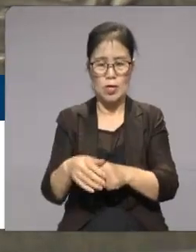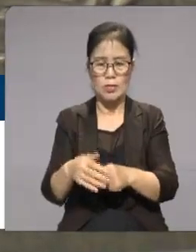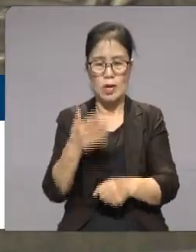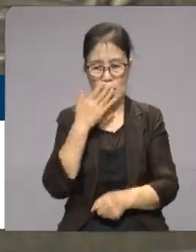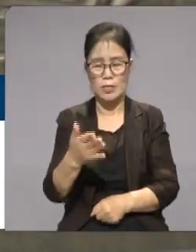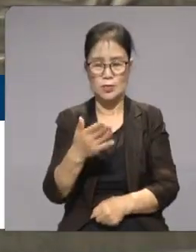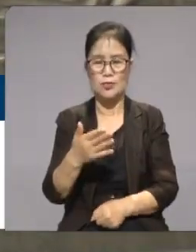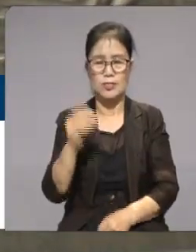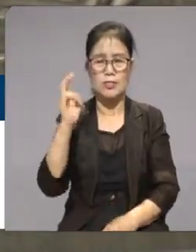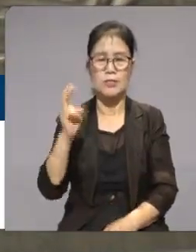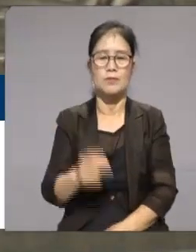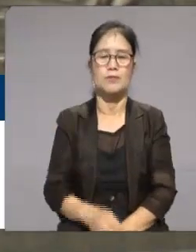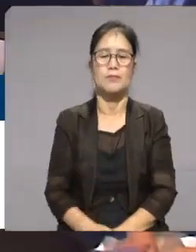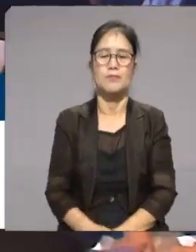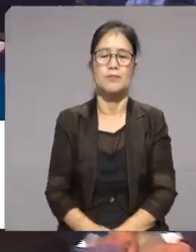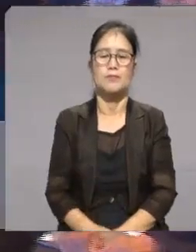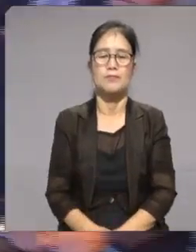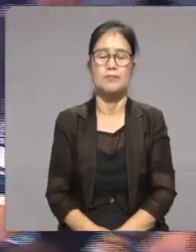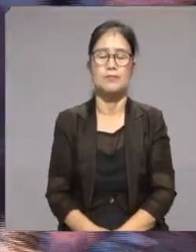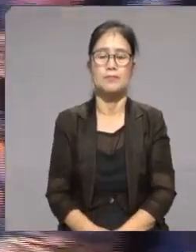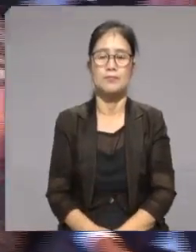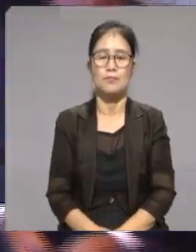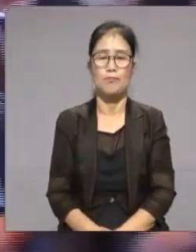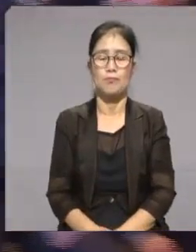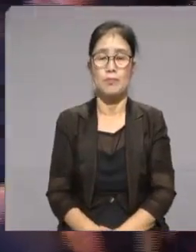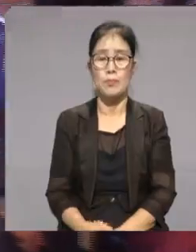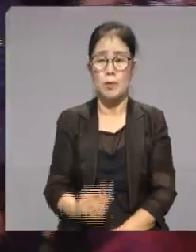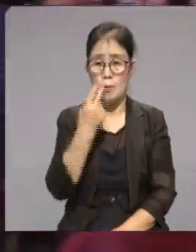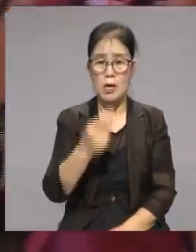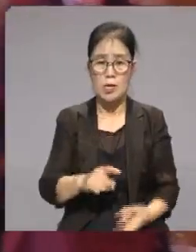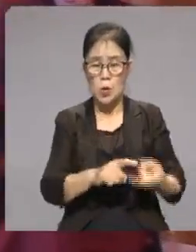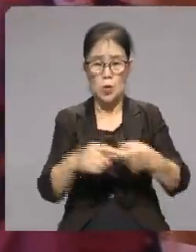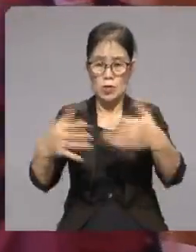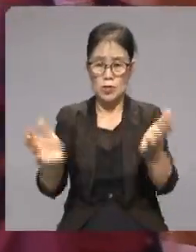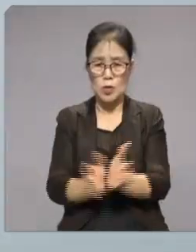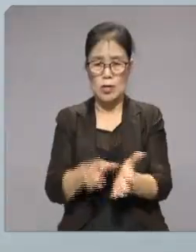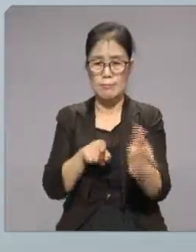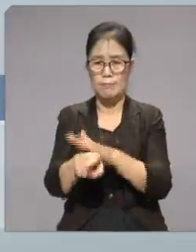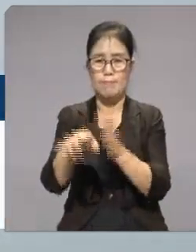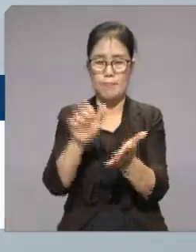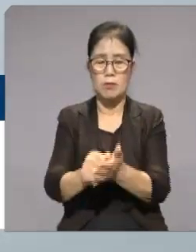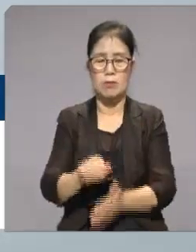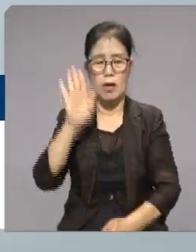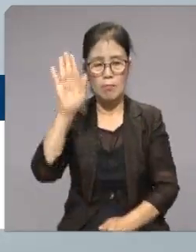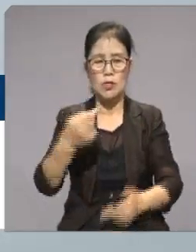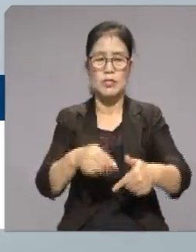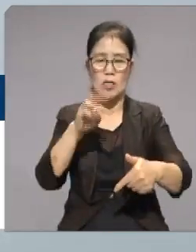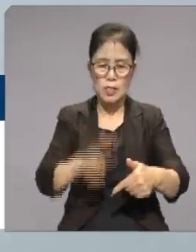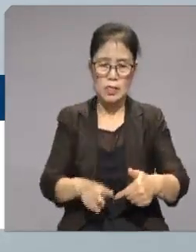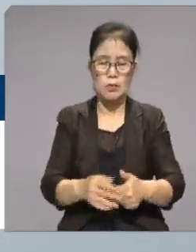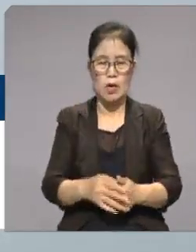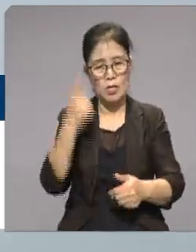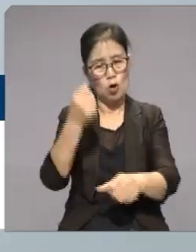코리아가 해낼 수 있지 않을까 그런 생각. 블루바이오 클러스터까지 선점한 인천시. 앞으로 인천시와 마린